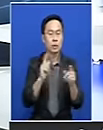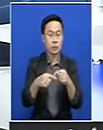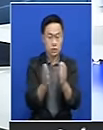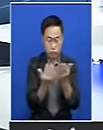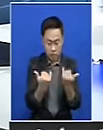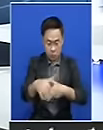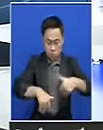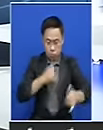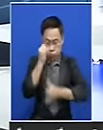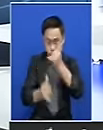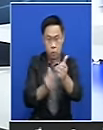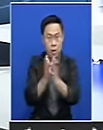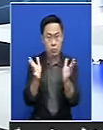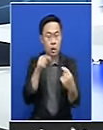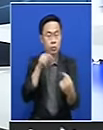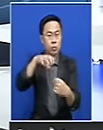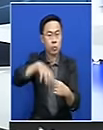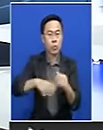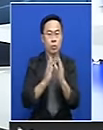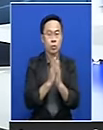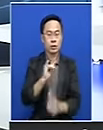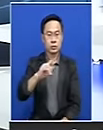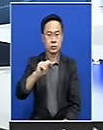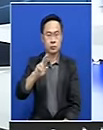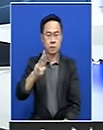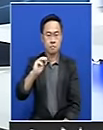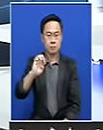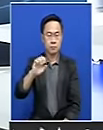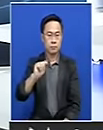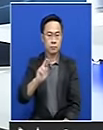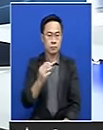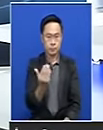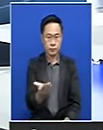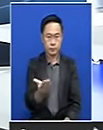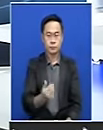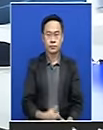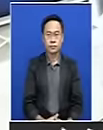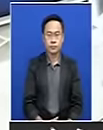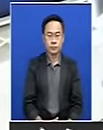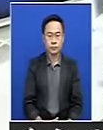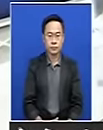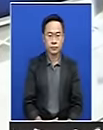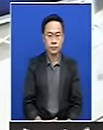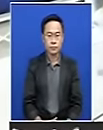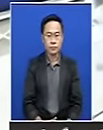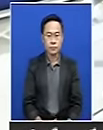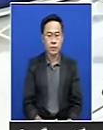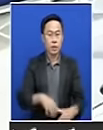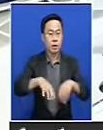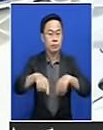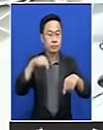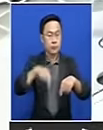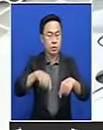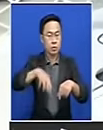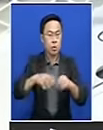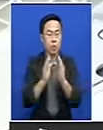ครับเดี๋ยวไปติดตามกันนะครับบรรยากาศที่วัดไตรมิตรกับคุณอนุรักษ์เพ็ญสวัสดิ์ครับครับเชิญครับ ครับ บรรยากาศที่วัด